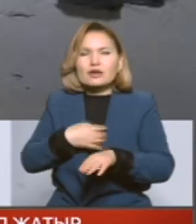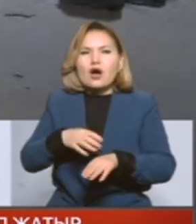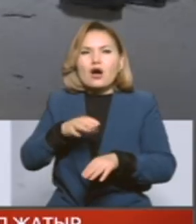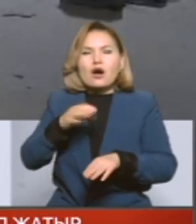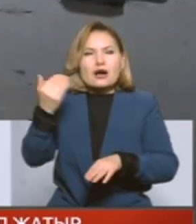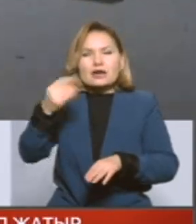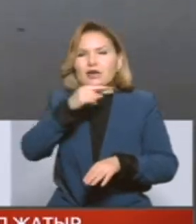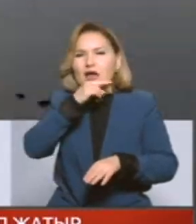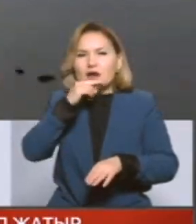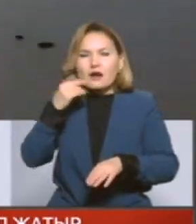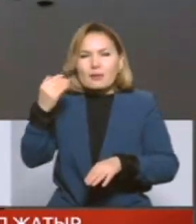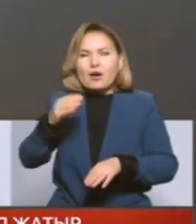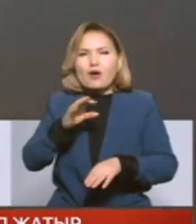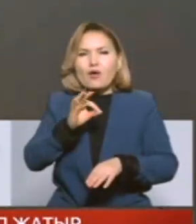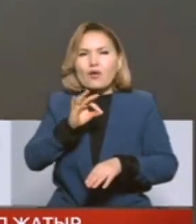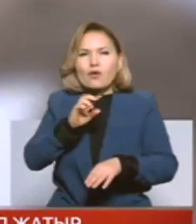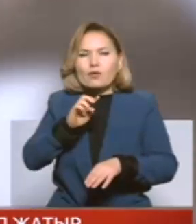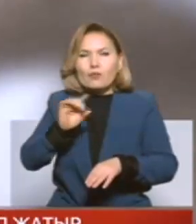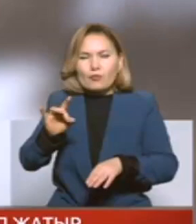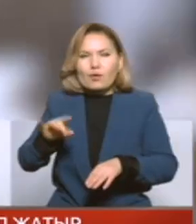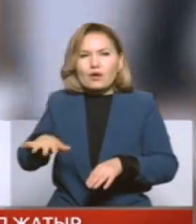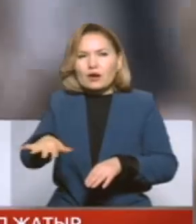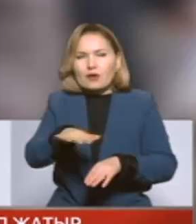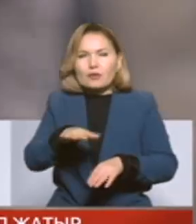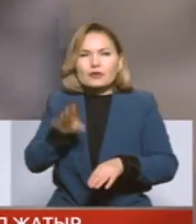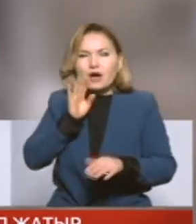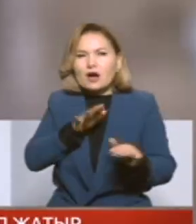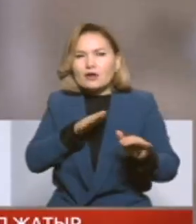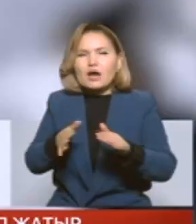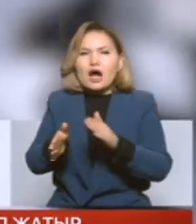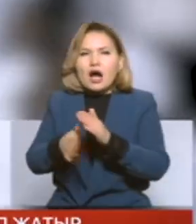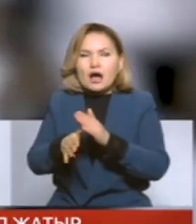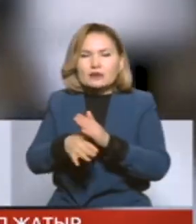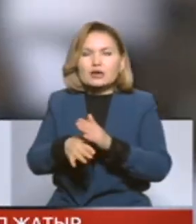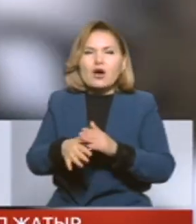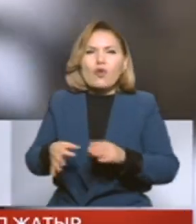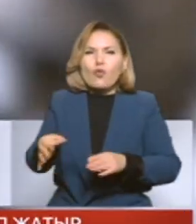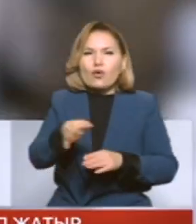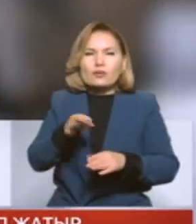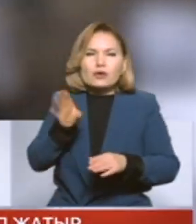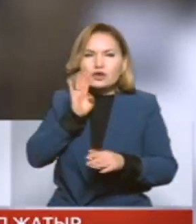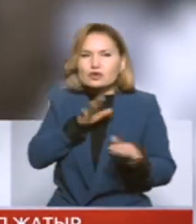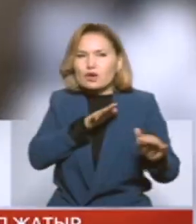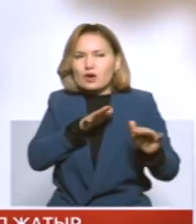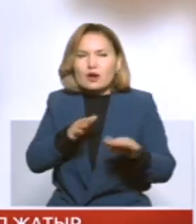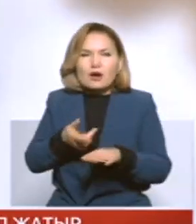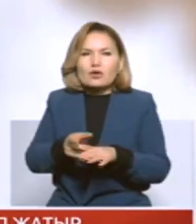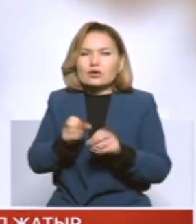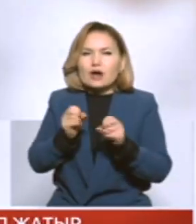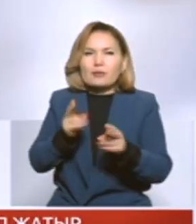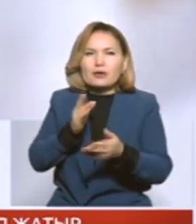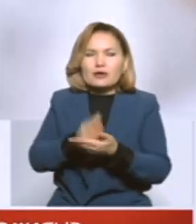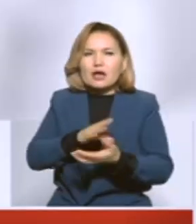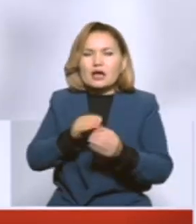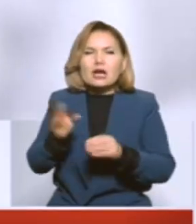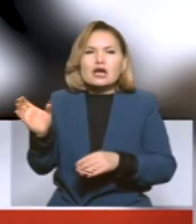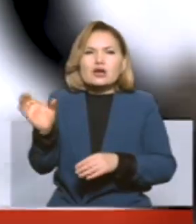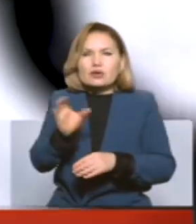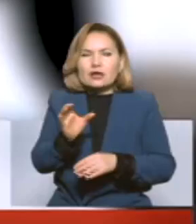су 15-20 күнде Атырау облысын басып қалады деген болжам бар. Себебі